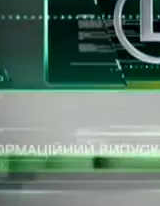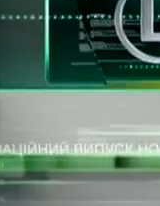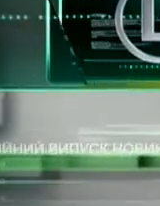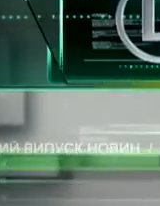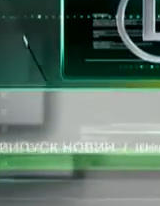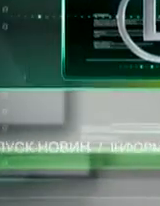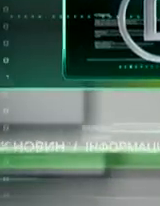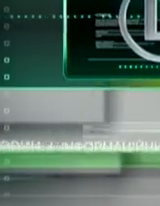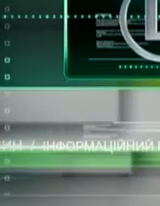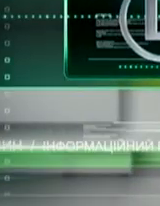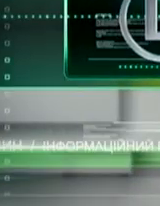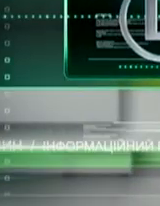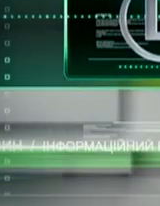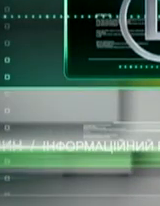Дякую за